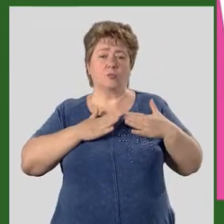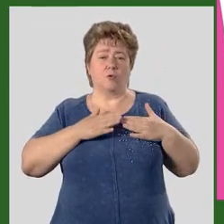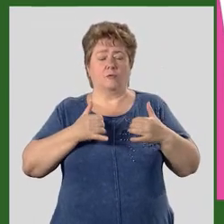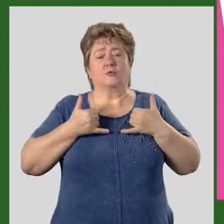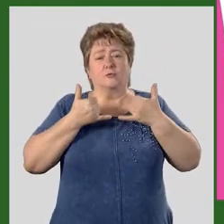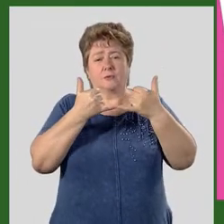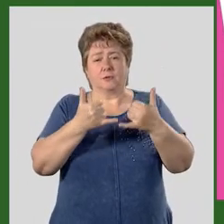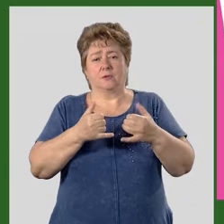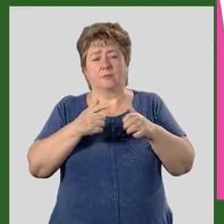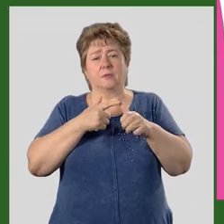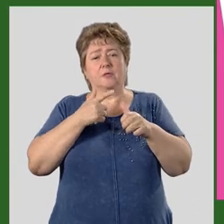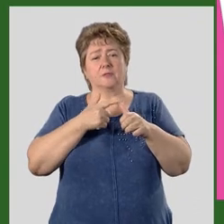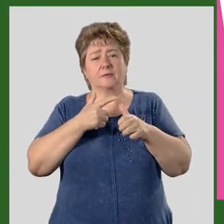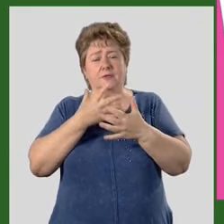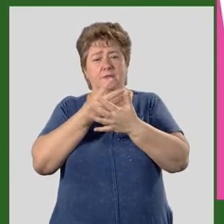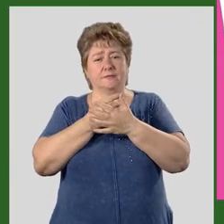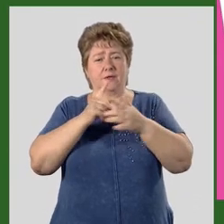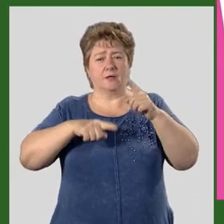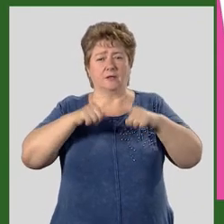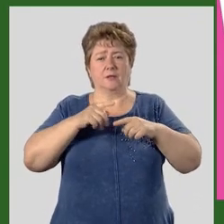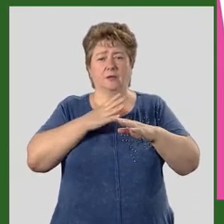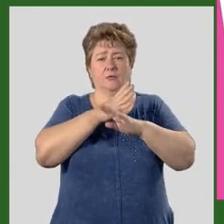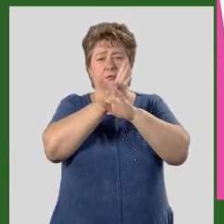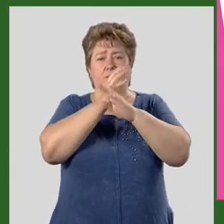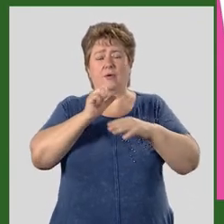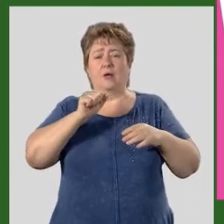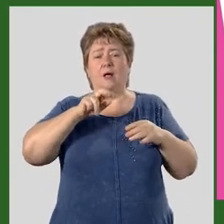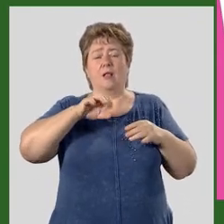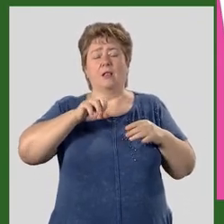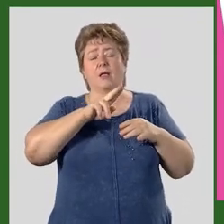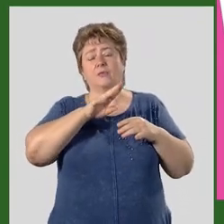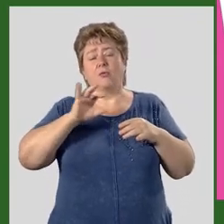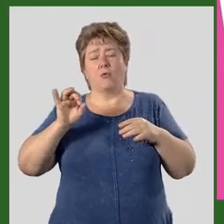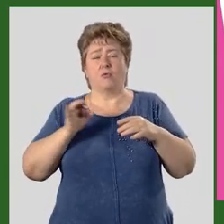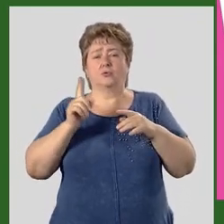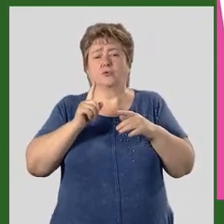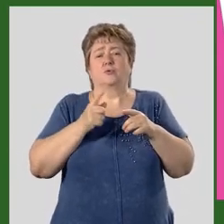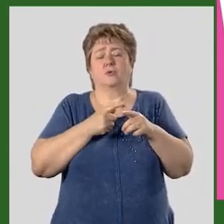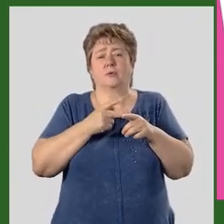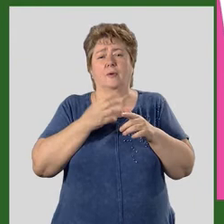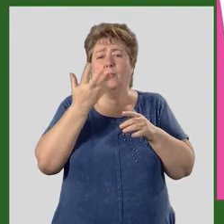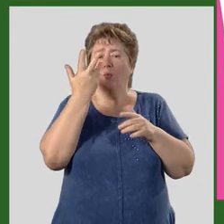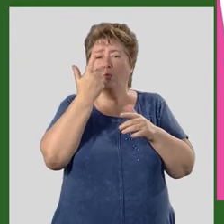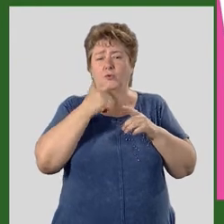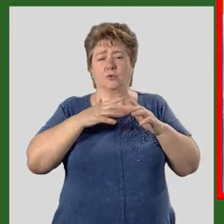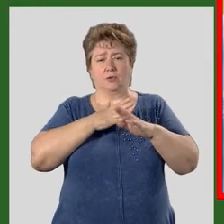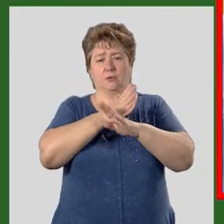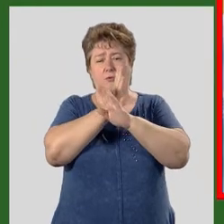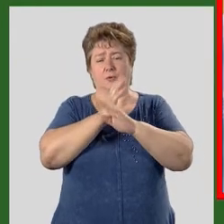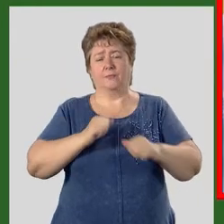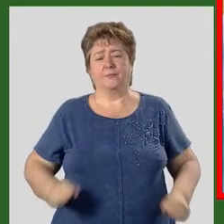и уважением называли свои родные горы Алатау, что означает «пестрые горы».